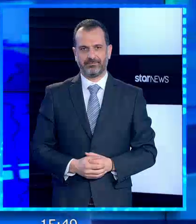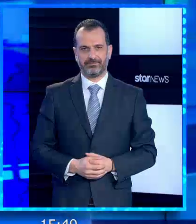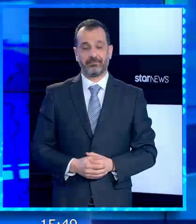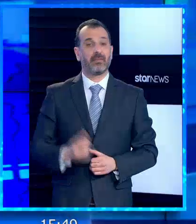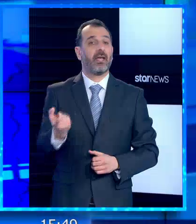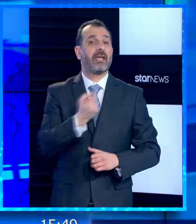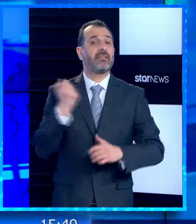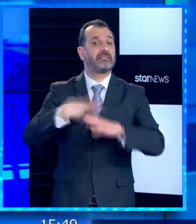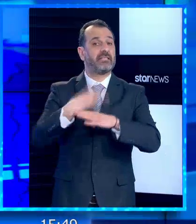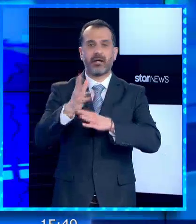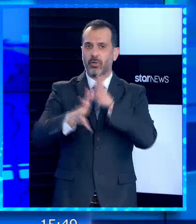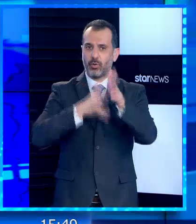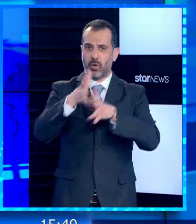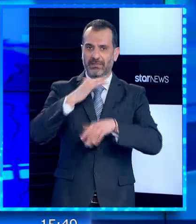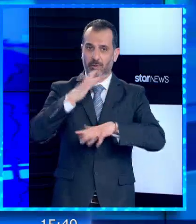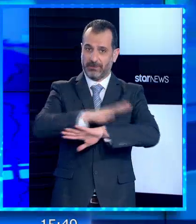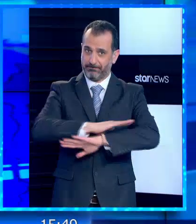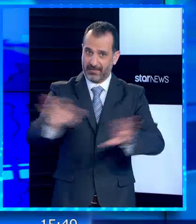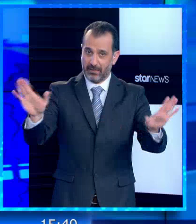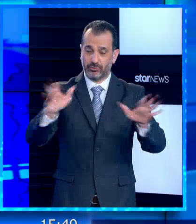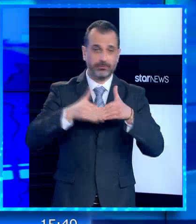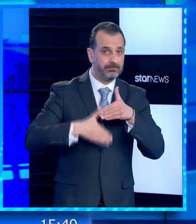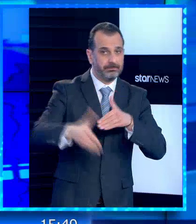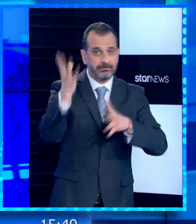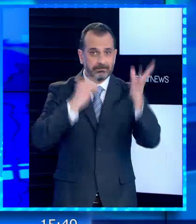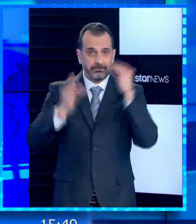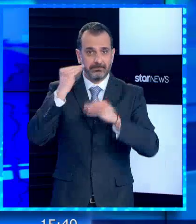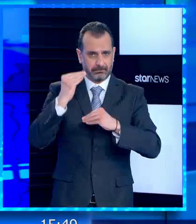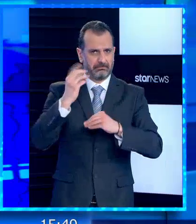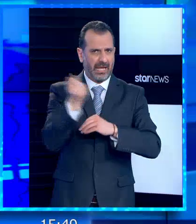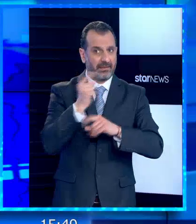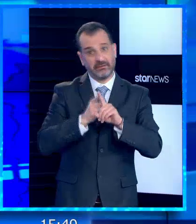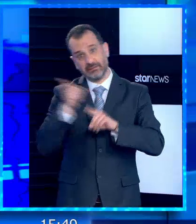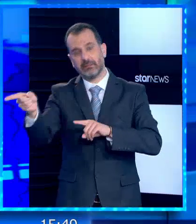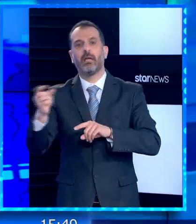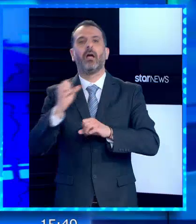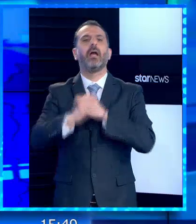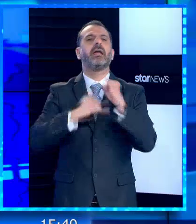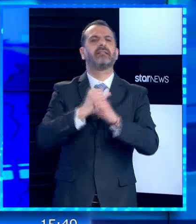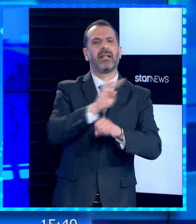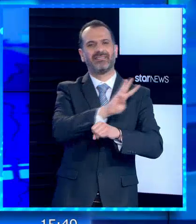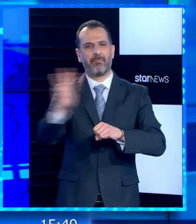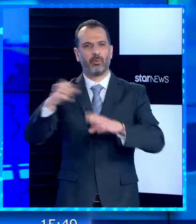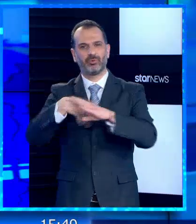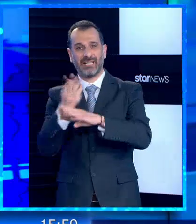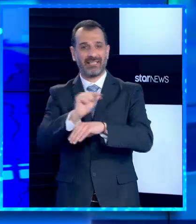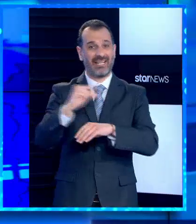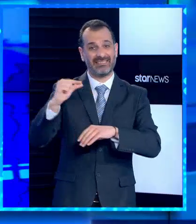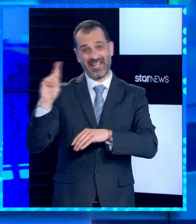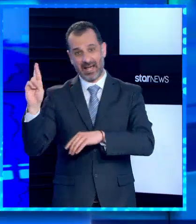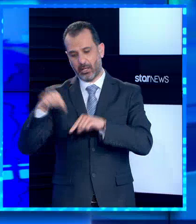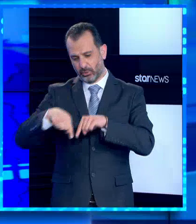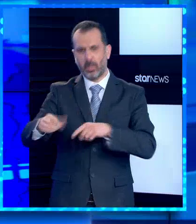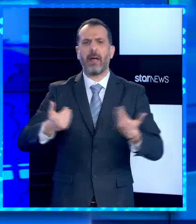Και εδώ, κυρίες και κύριοι, τελείωσε το απογευματινό δελτίο ειδήσεων του Star. Για συνεχή ενημέρωση επισκεφτείτε την ιστοσελίδα μας star.gr. Ακολουθεί